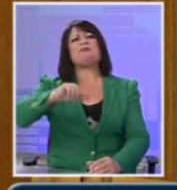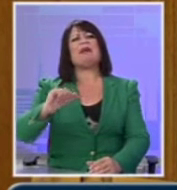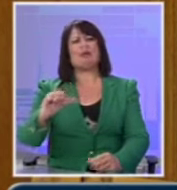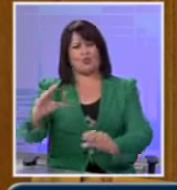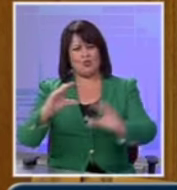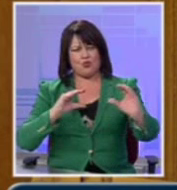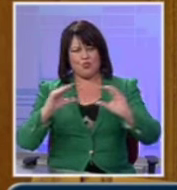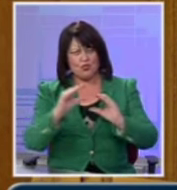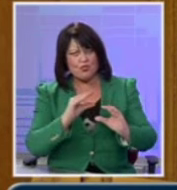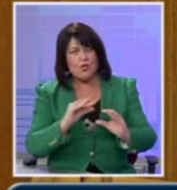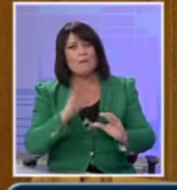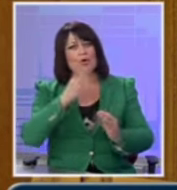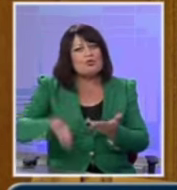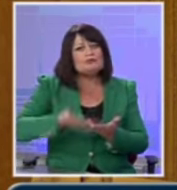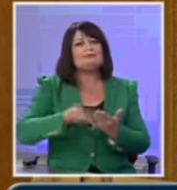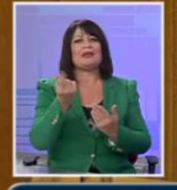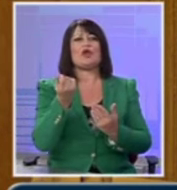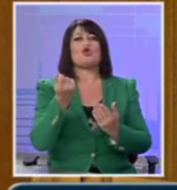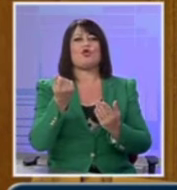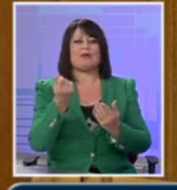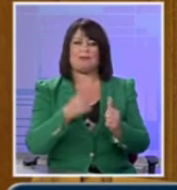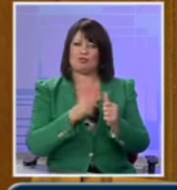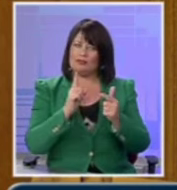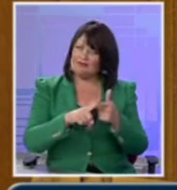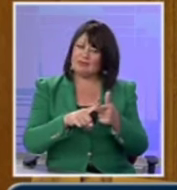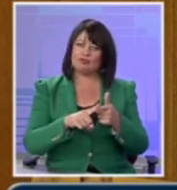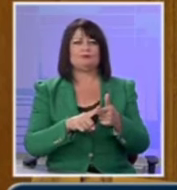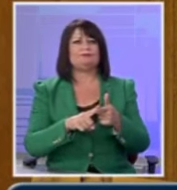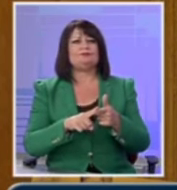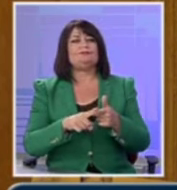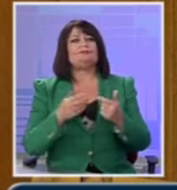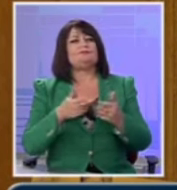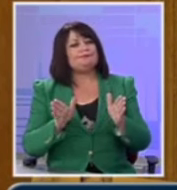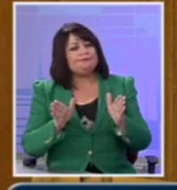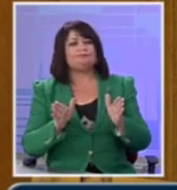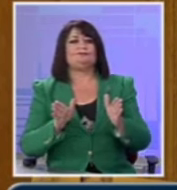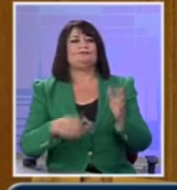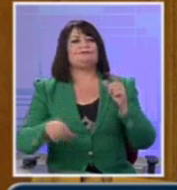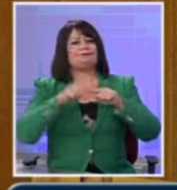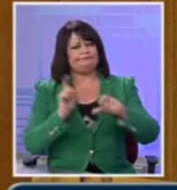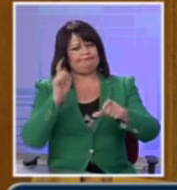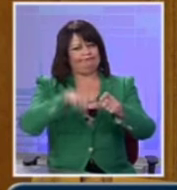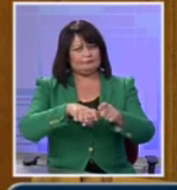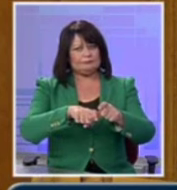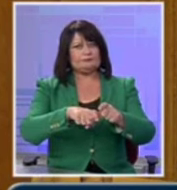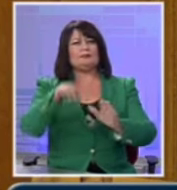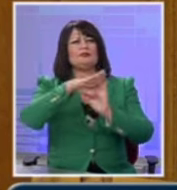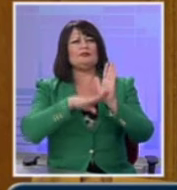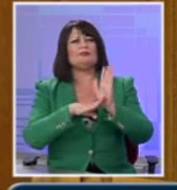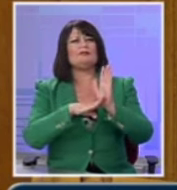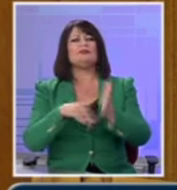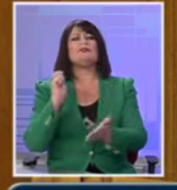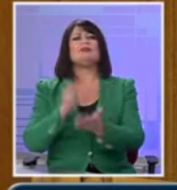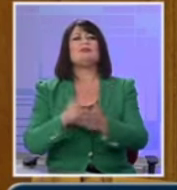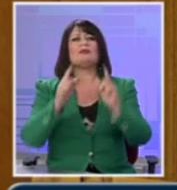την πραγματική οικονομία. Δεύτερον, ανοίγει ο δρόμος για τη συμμετοχή της χώρας στο πρόγραμμα